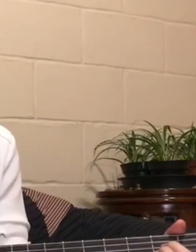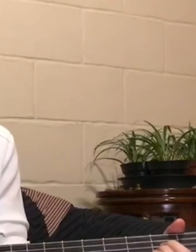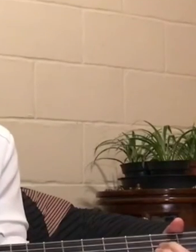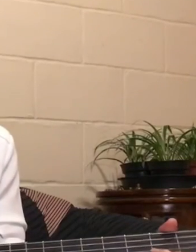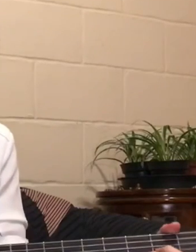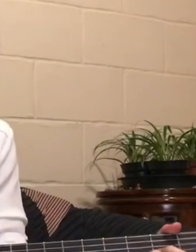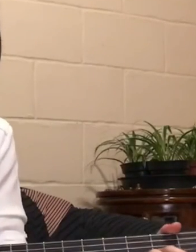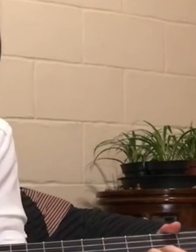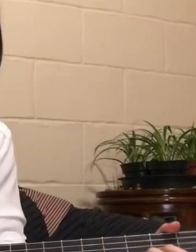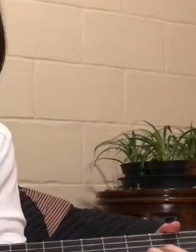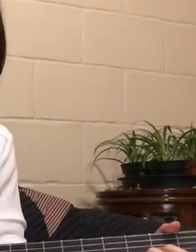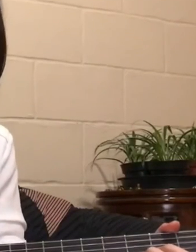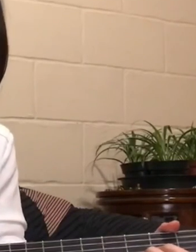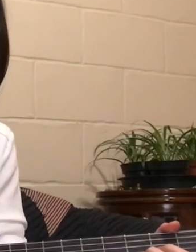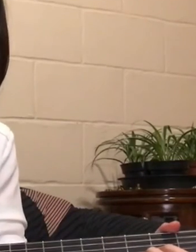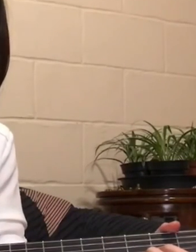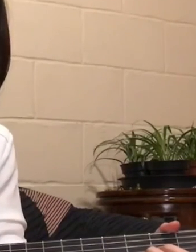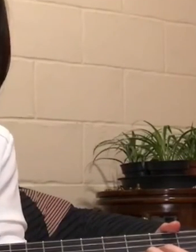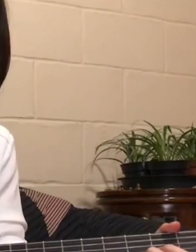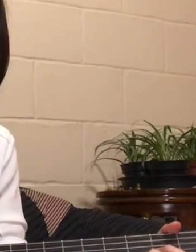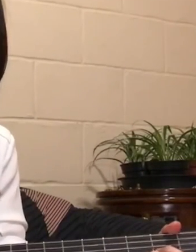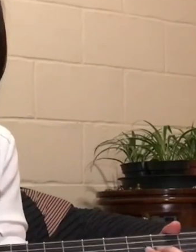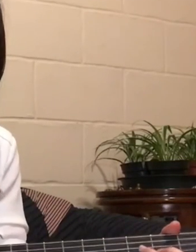hingga ku rasa bahagia,